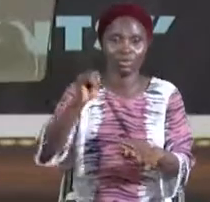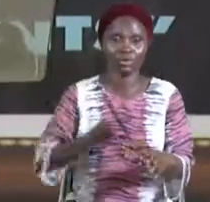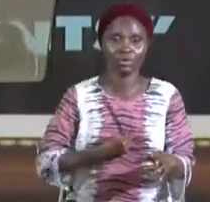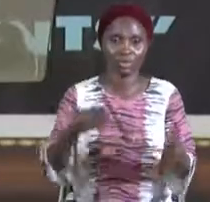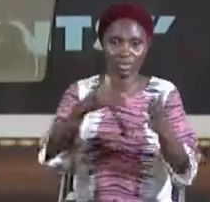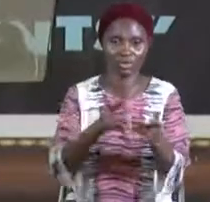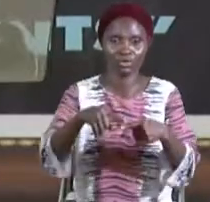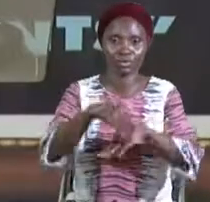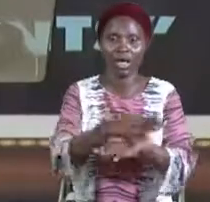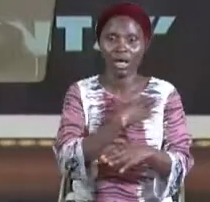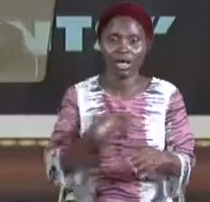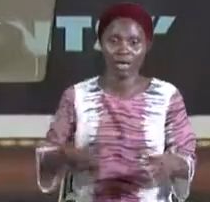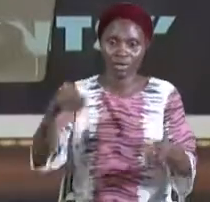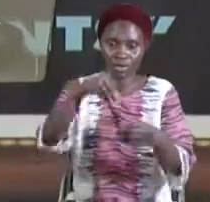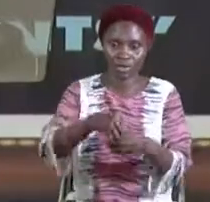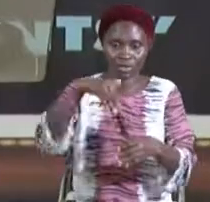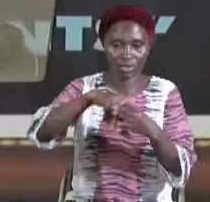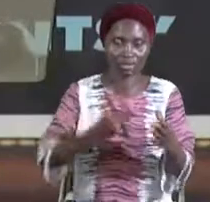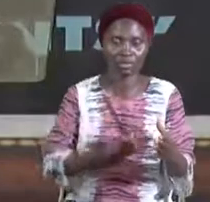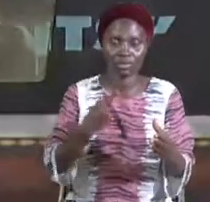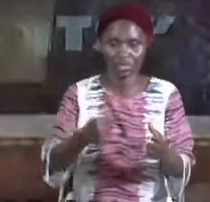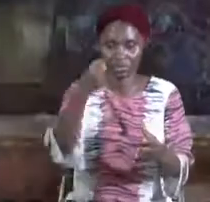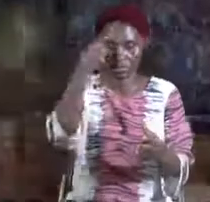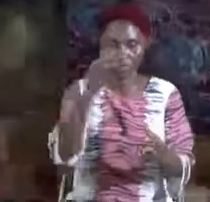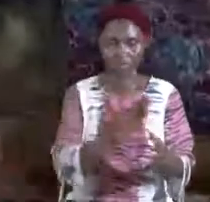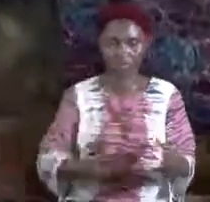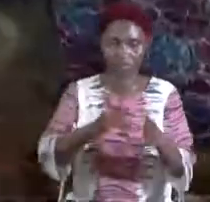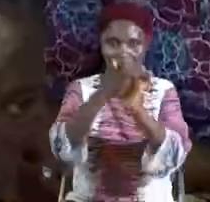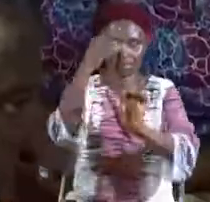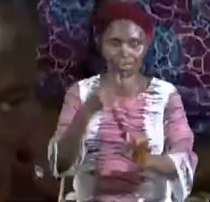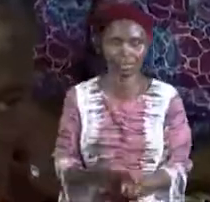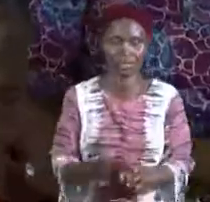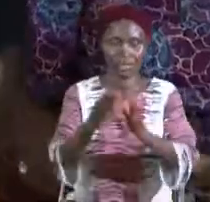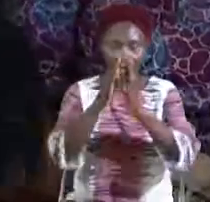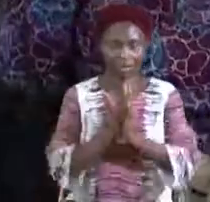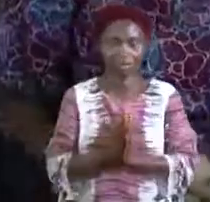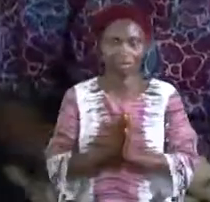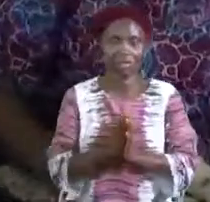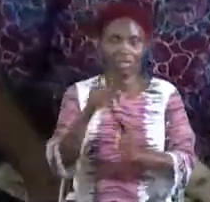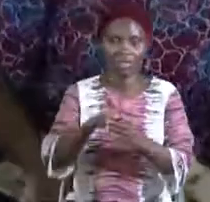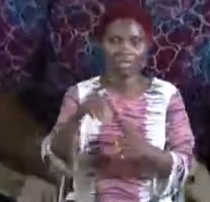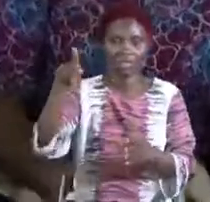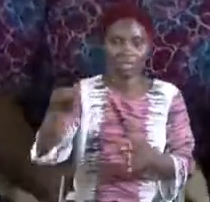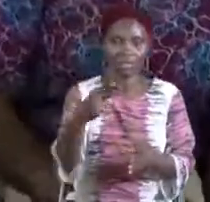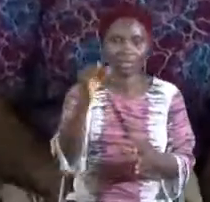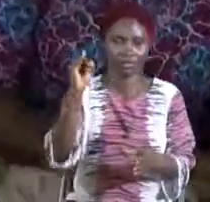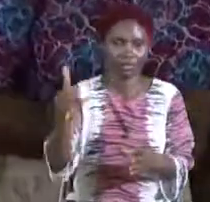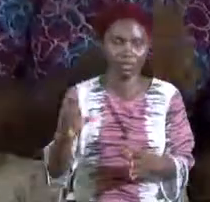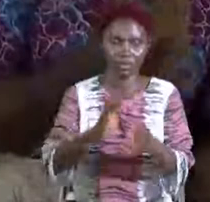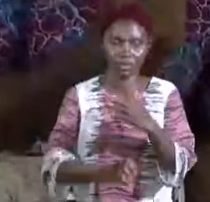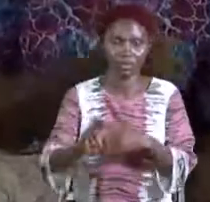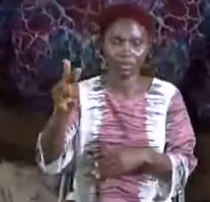ce soir, il va nous impartir la pensée de Christ au nom de Jésus. Voyons Philippiens au chapitre 2, verset